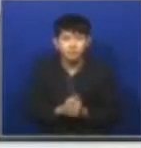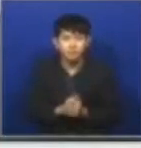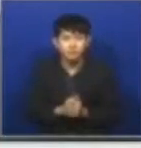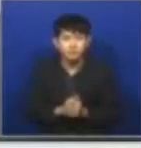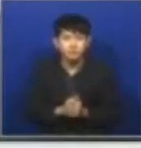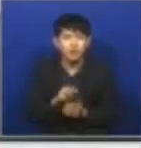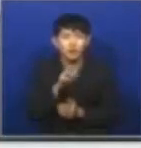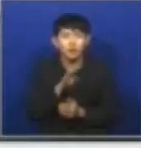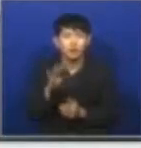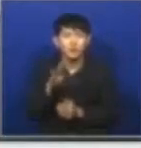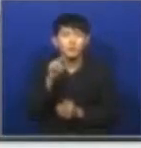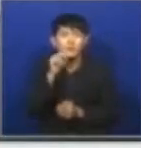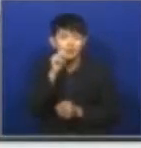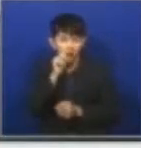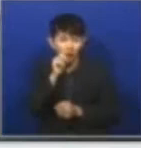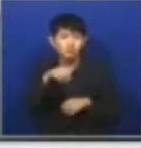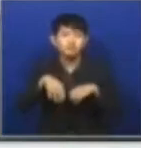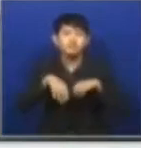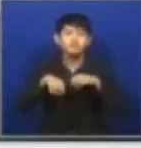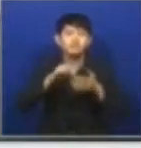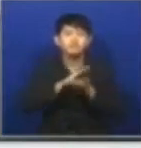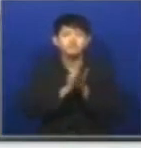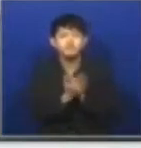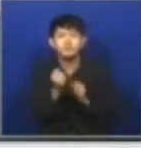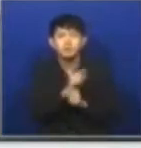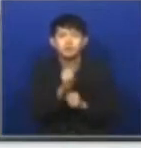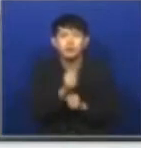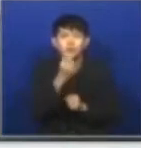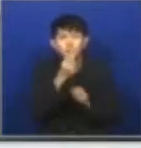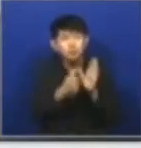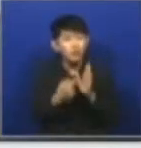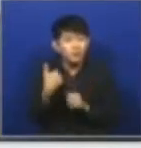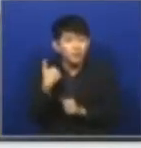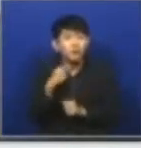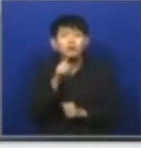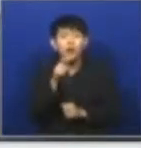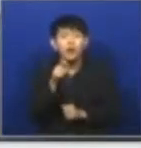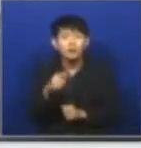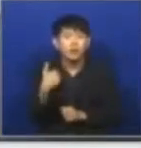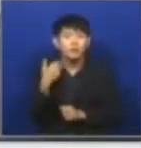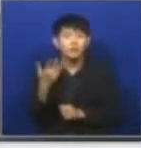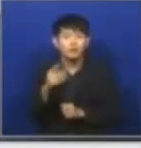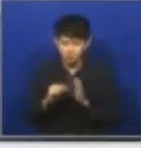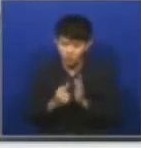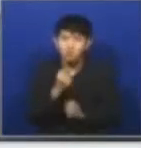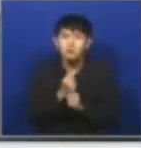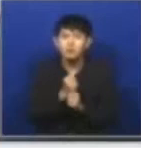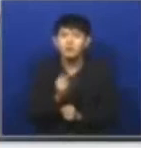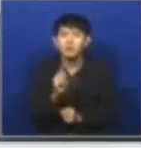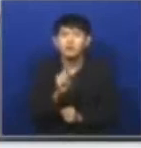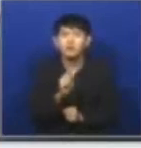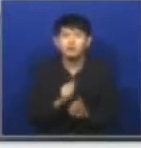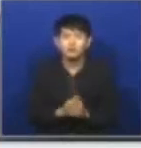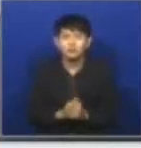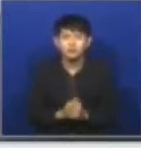านบอกผมมาท่านปฏิรูปรูปแบบที่ไหนที่เป็นตัวอย่างมีหรือยังถ้าไม่มีท่านเริ่มที่ไหน